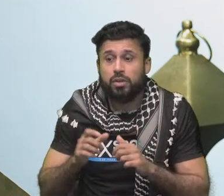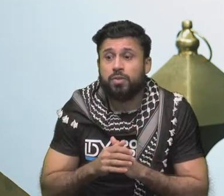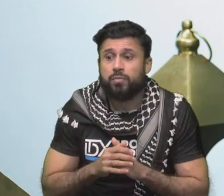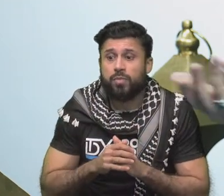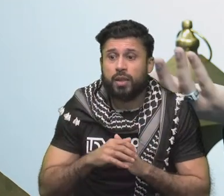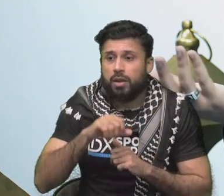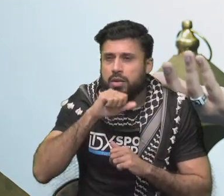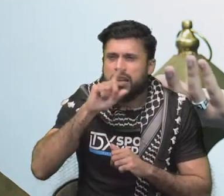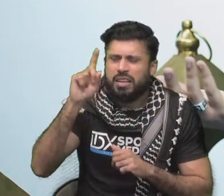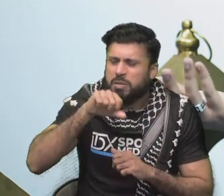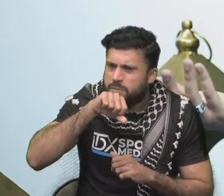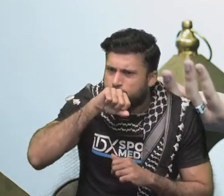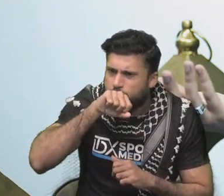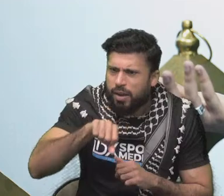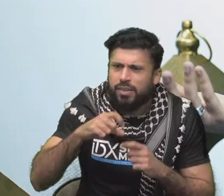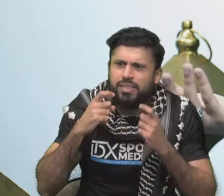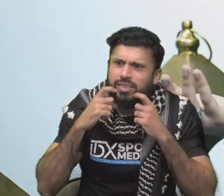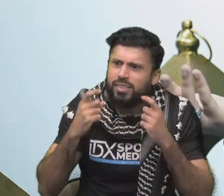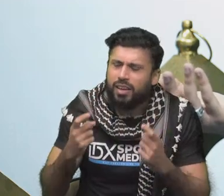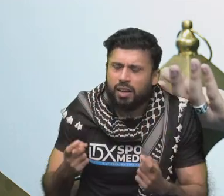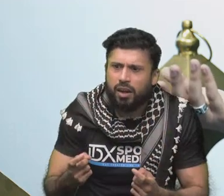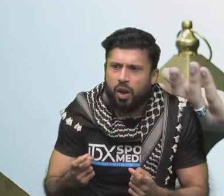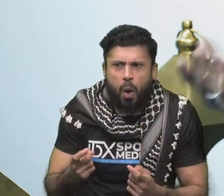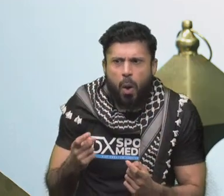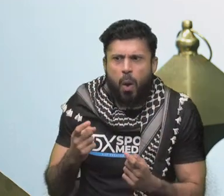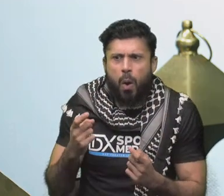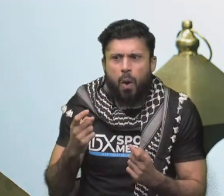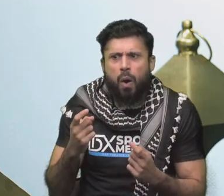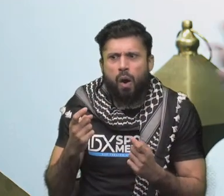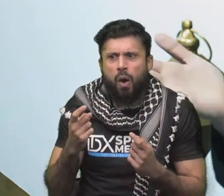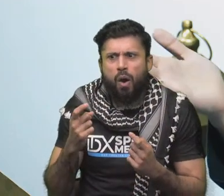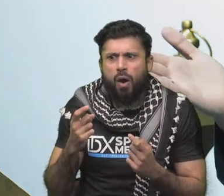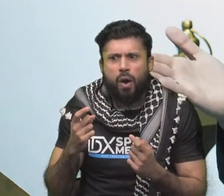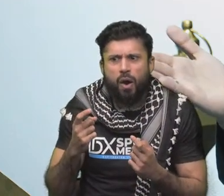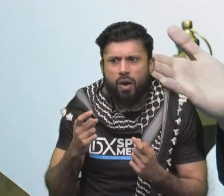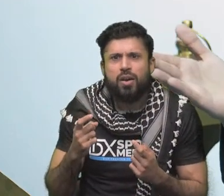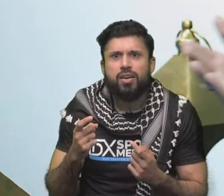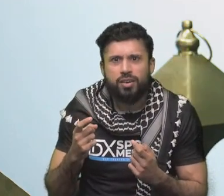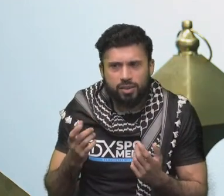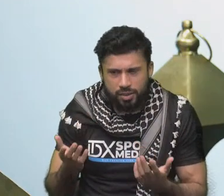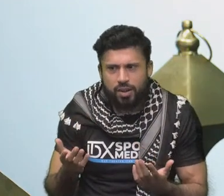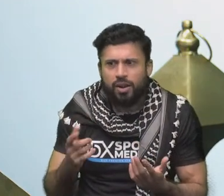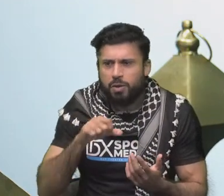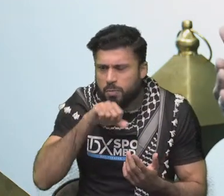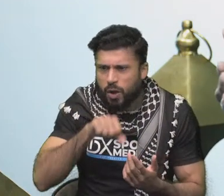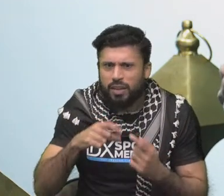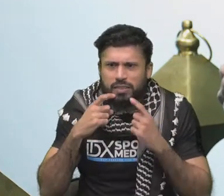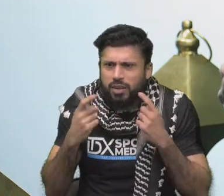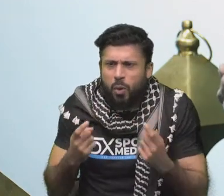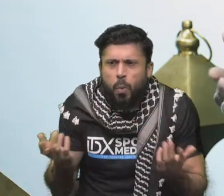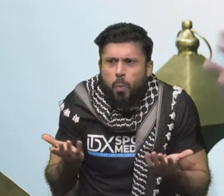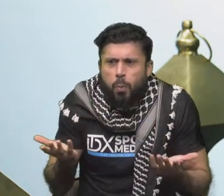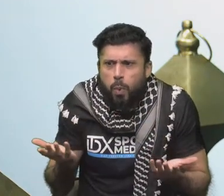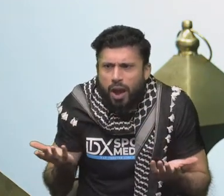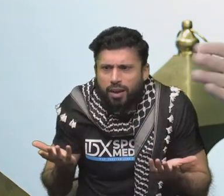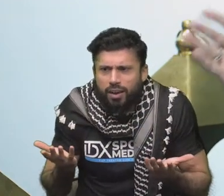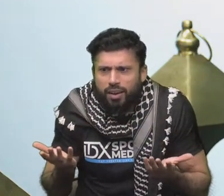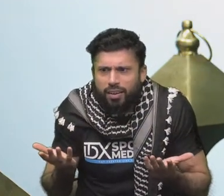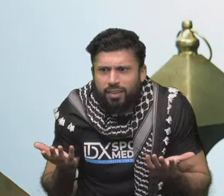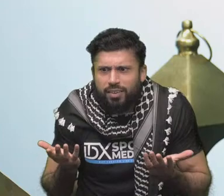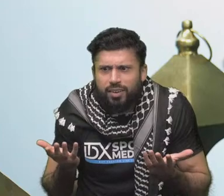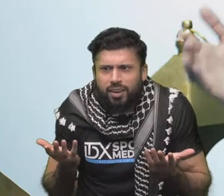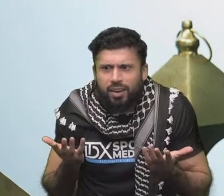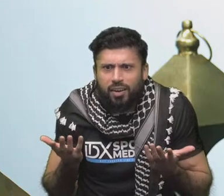But aren't we all sinners? كل ابن آدم خطأ. all of the children of Adam are sinners, right? خَيْرُ